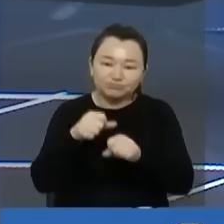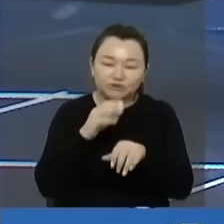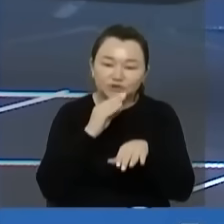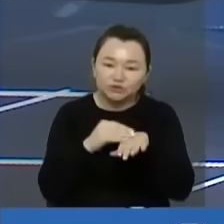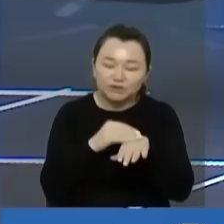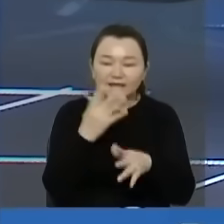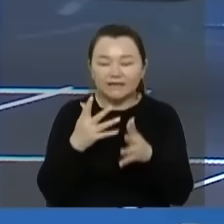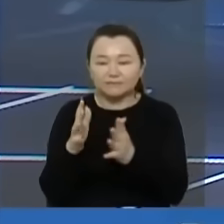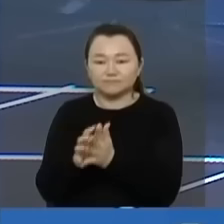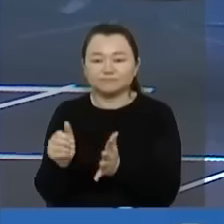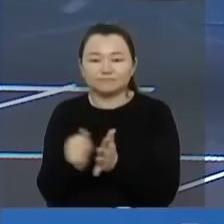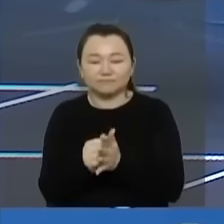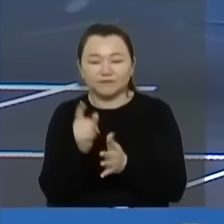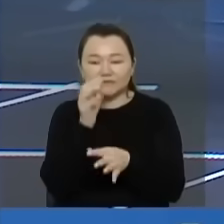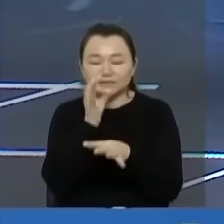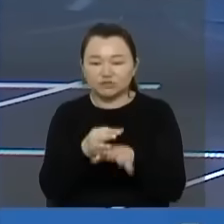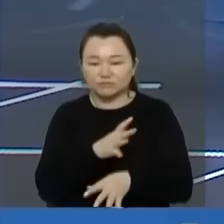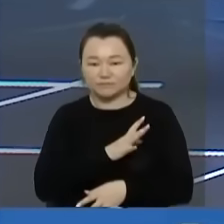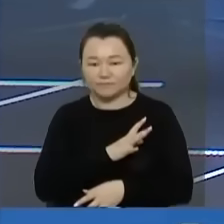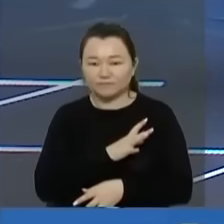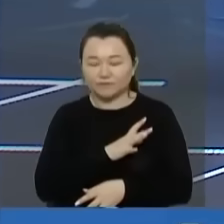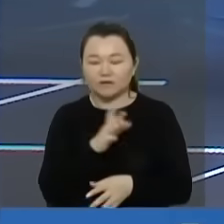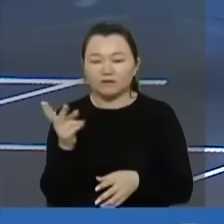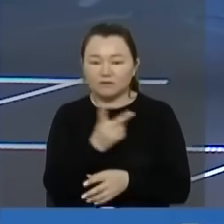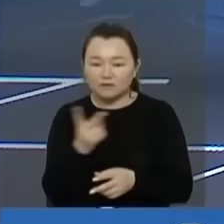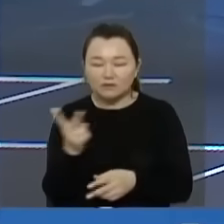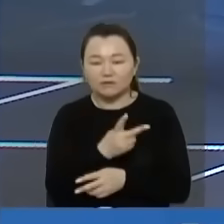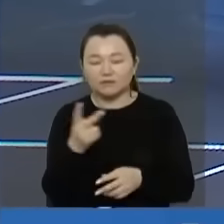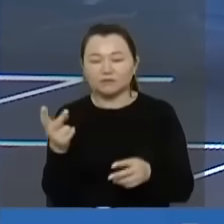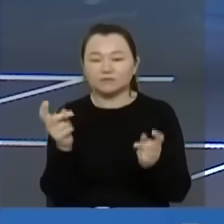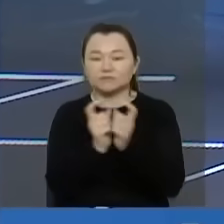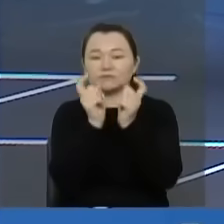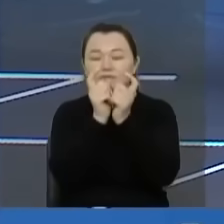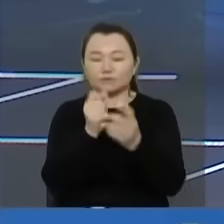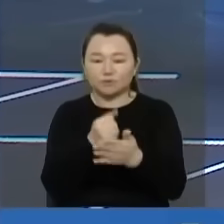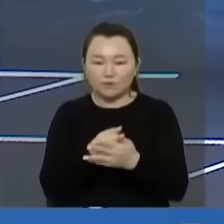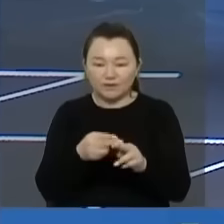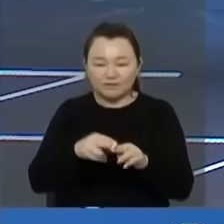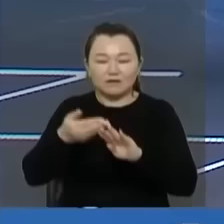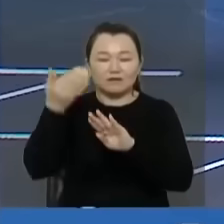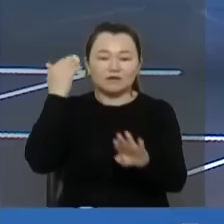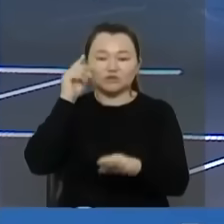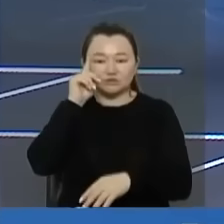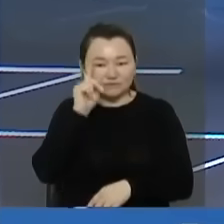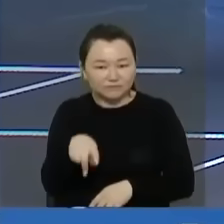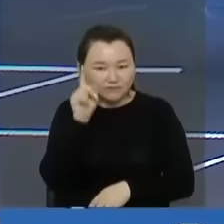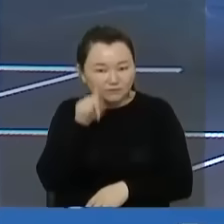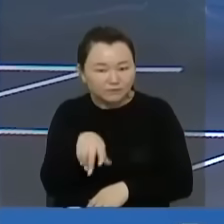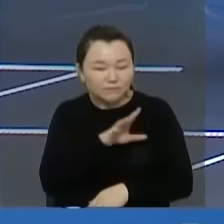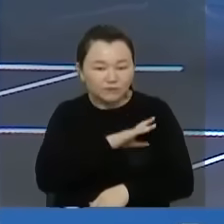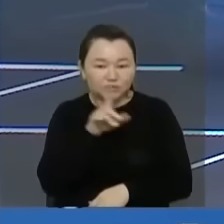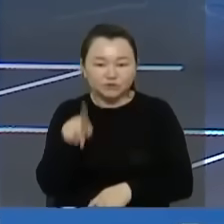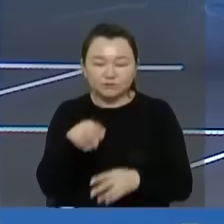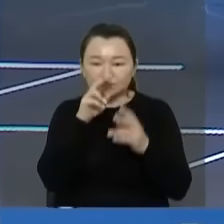не мүлікті бүлдірді деп топшылапты. Себебі екеуінің арасындағы жанжалды оған дейін де көрген. Ал іске тартылған